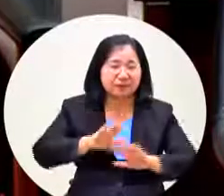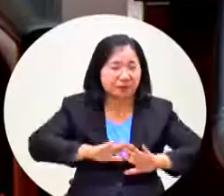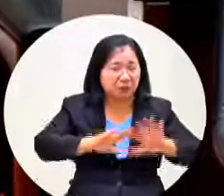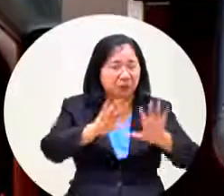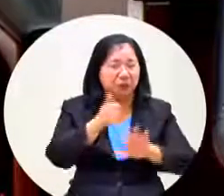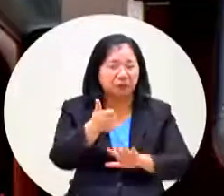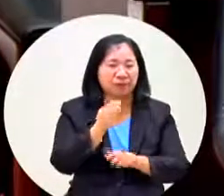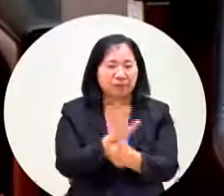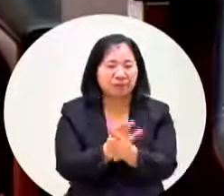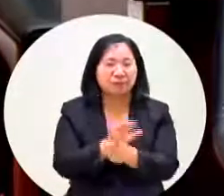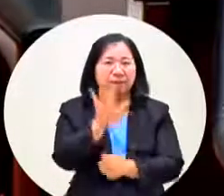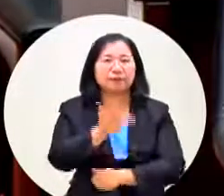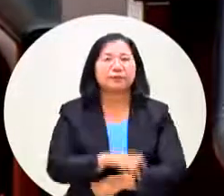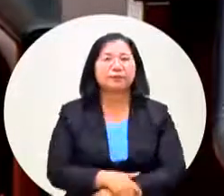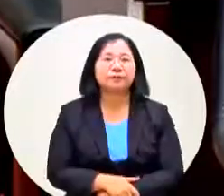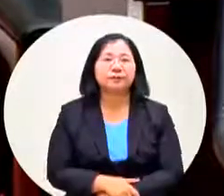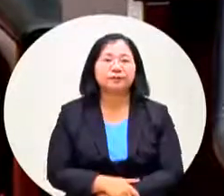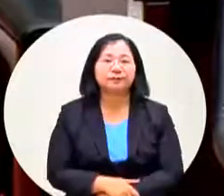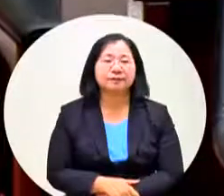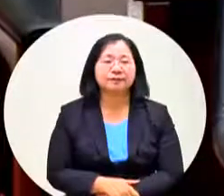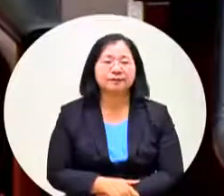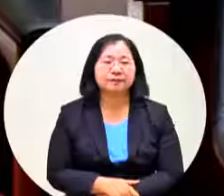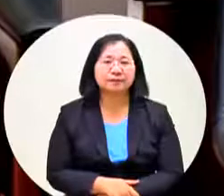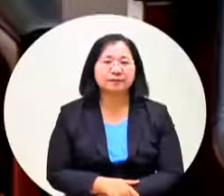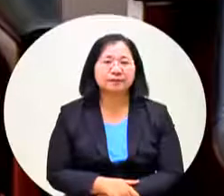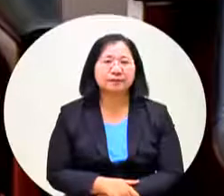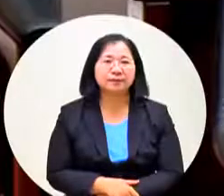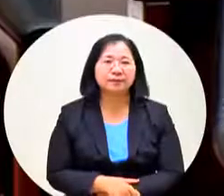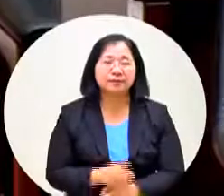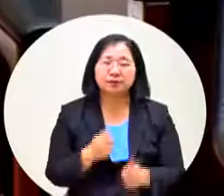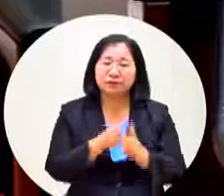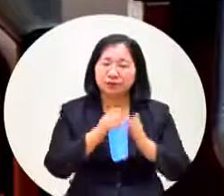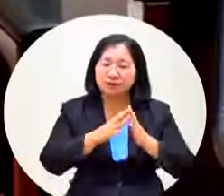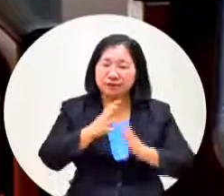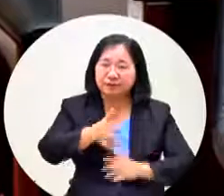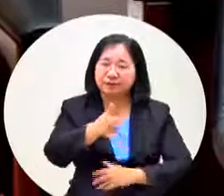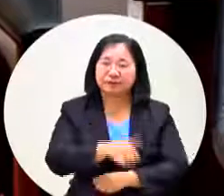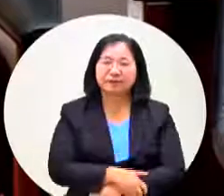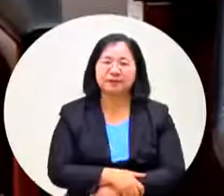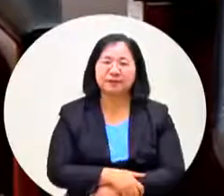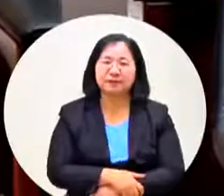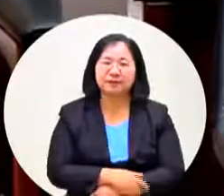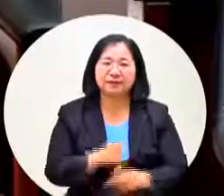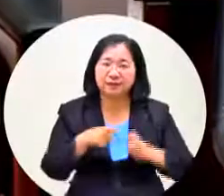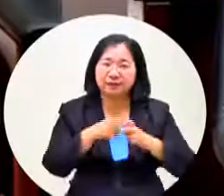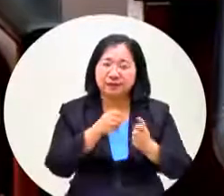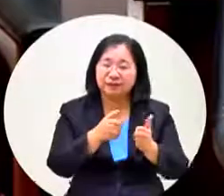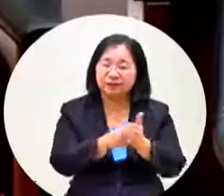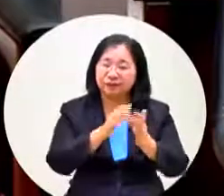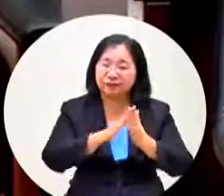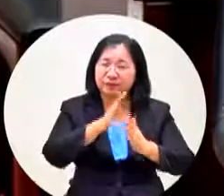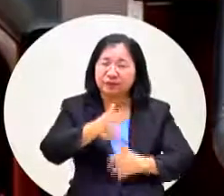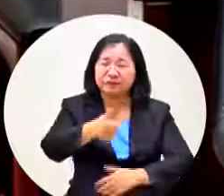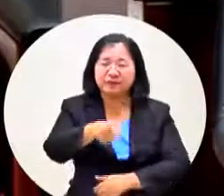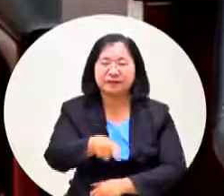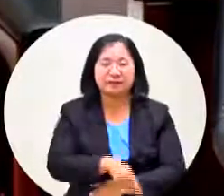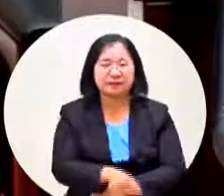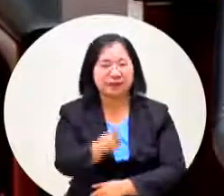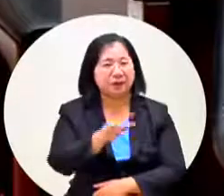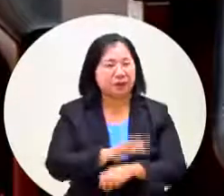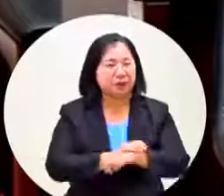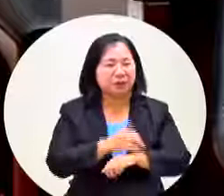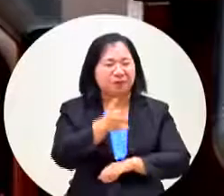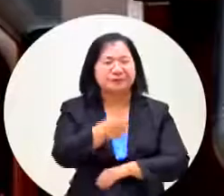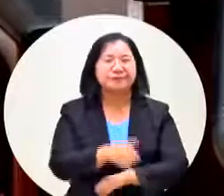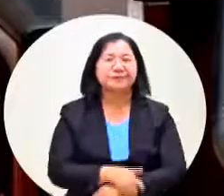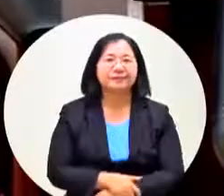这片吼、哦，这规片拢种草埔啊，安尼会当佮开发出来，对着大寮未来地方发展吼、哦，欢迎真大的